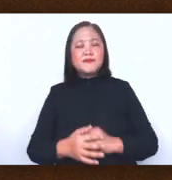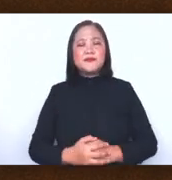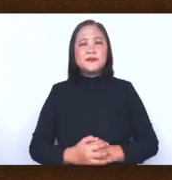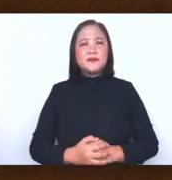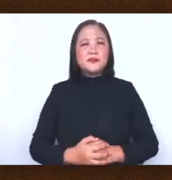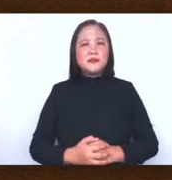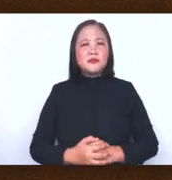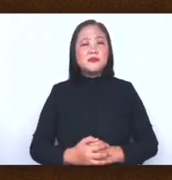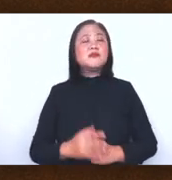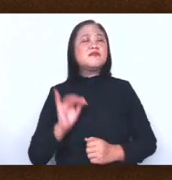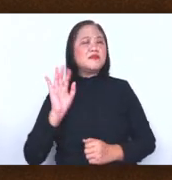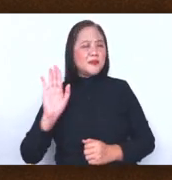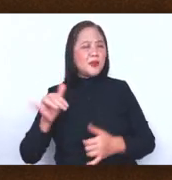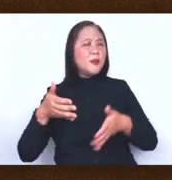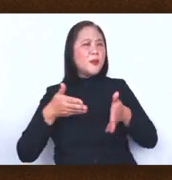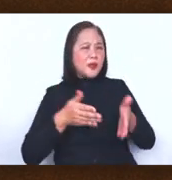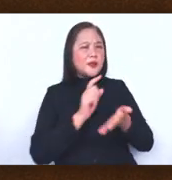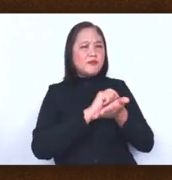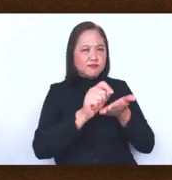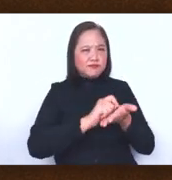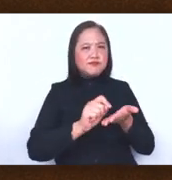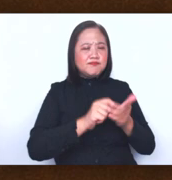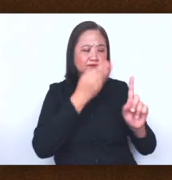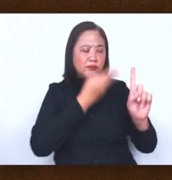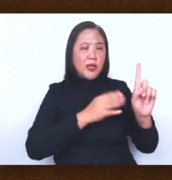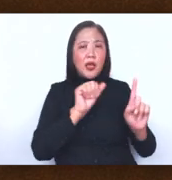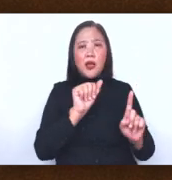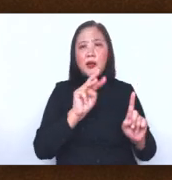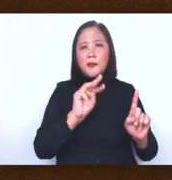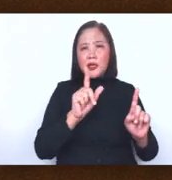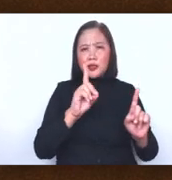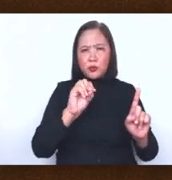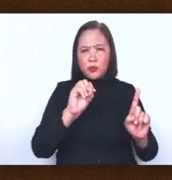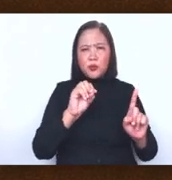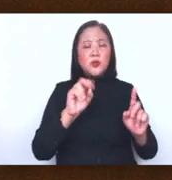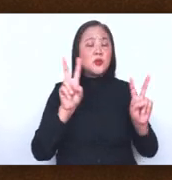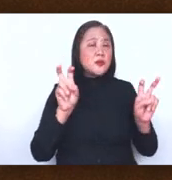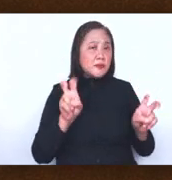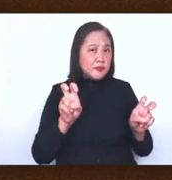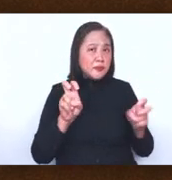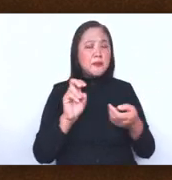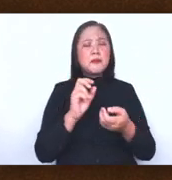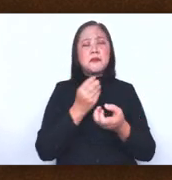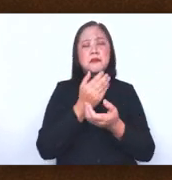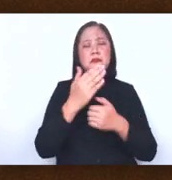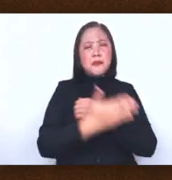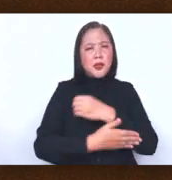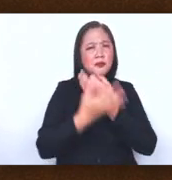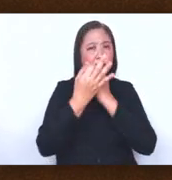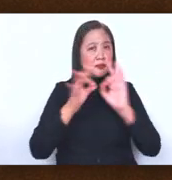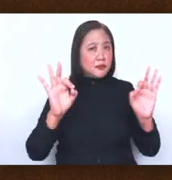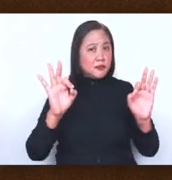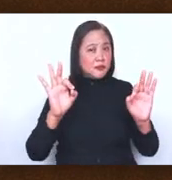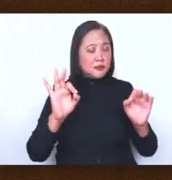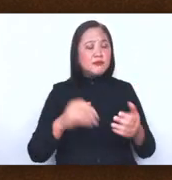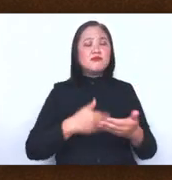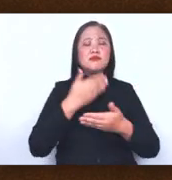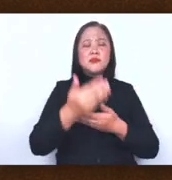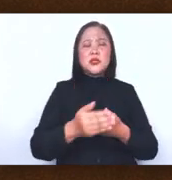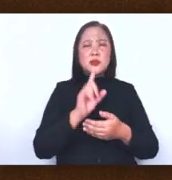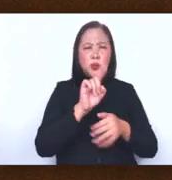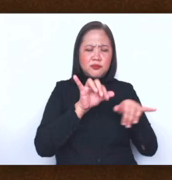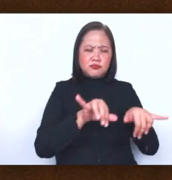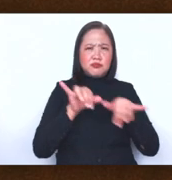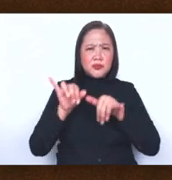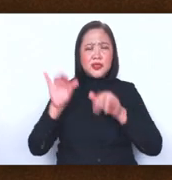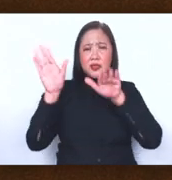Sa ganong paraan na isulat ni Kaamado ang mga obra niyang Bayang Malaya, Isandipang Langit,